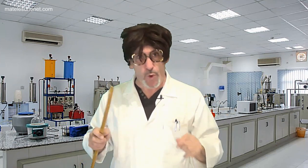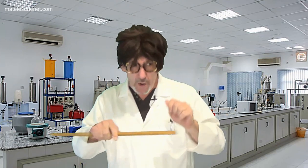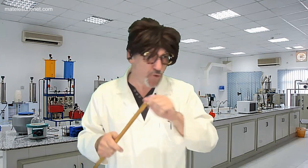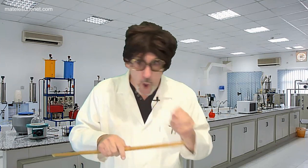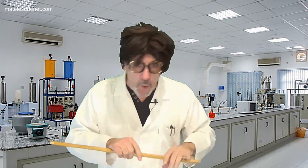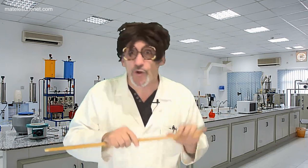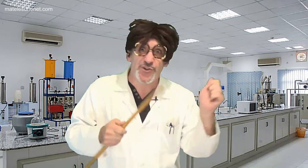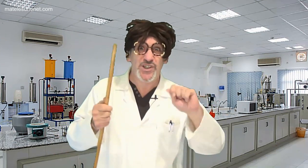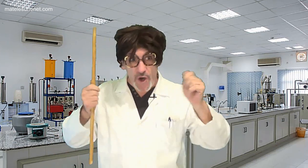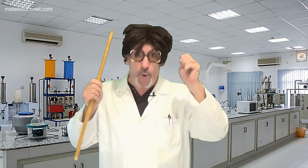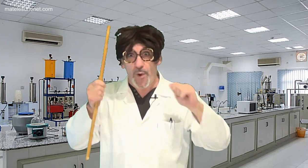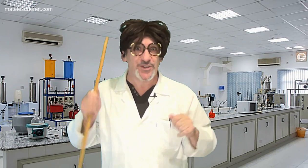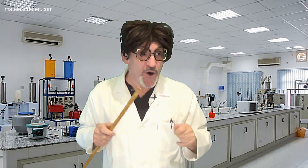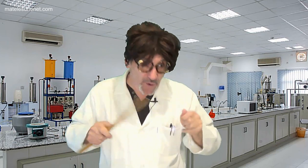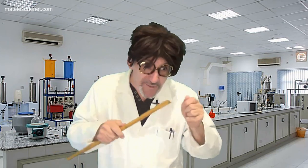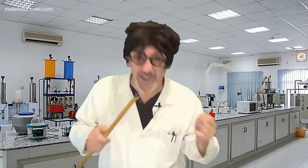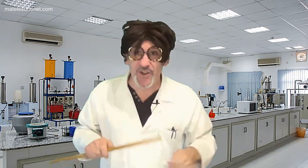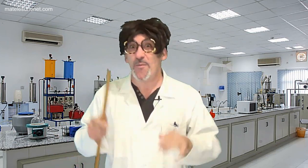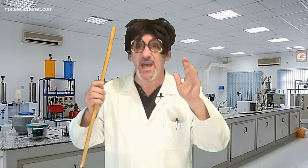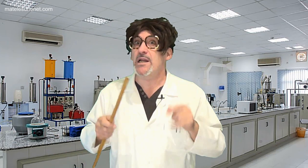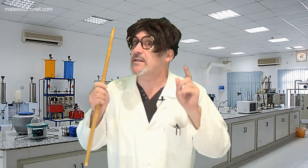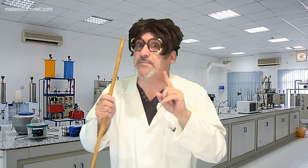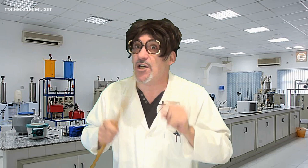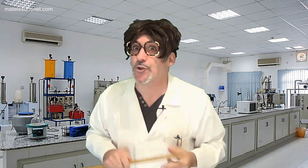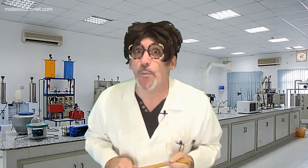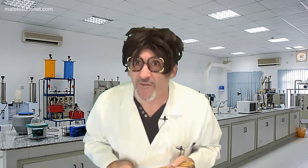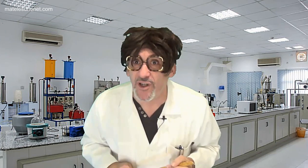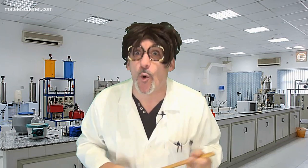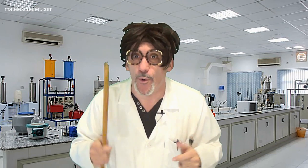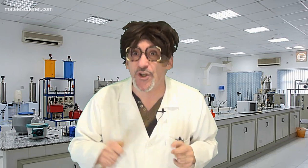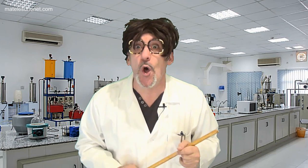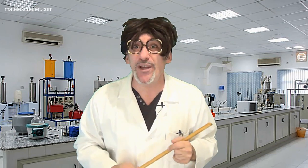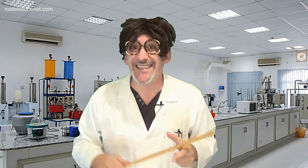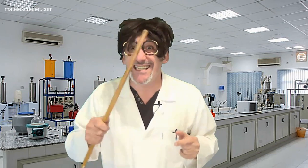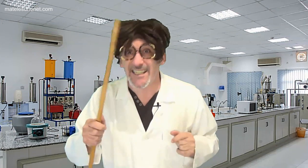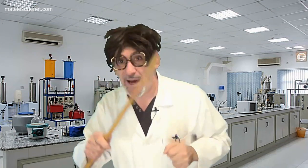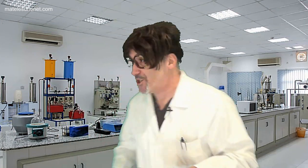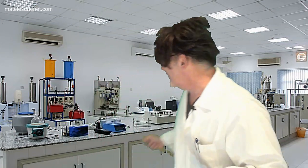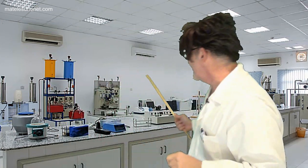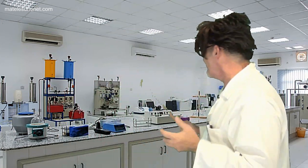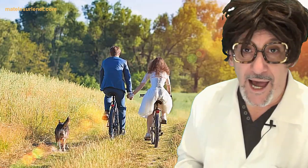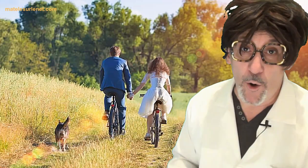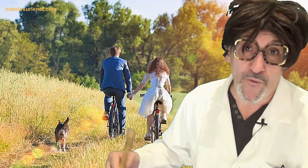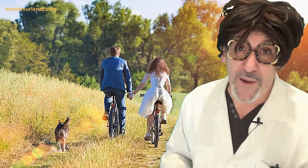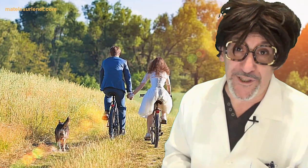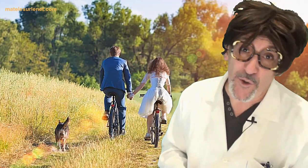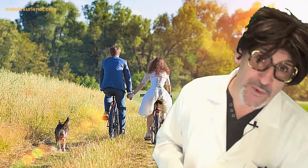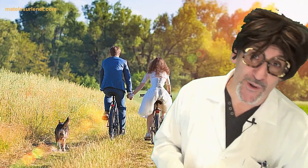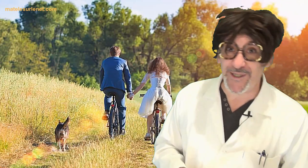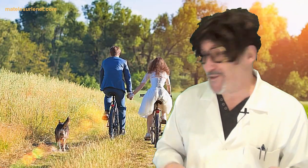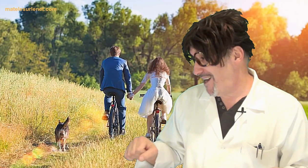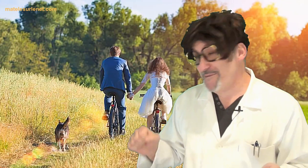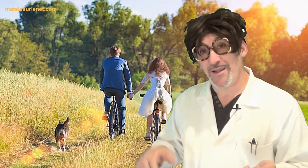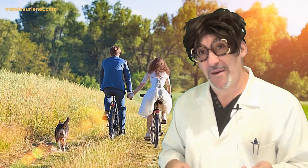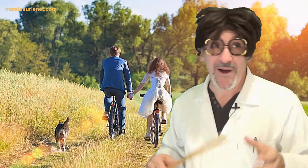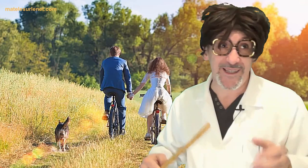dans la presse, waouh, on en déduit que, on pense que, on imagine que, mais les images sont parfois trompeuses. Regardez cette image. Alors on voit un petit couple